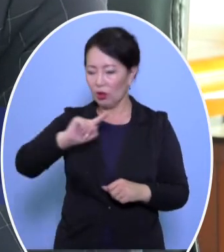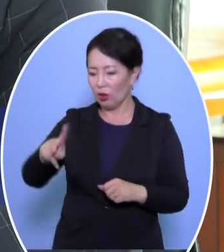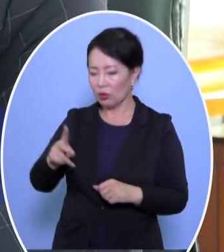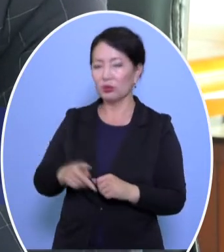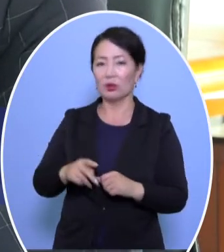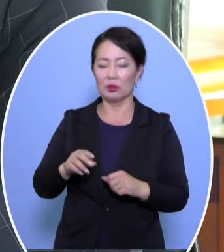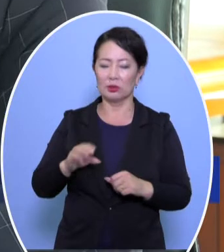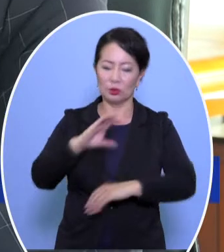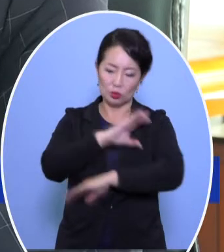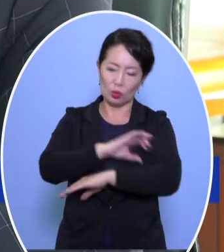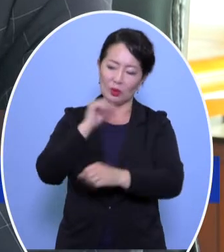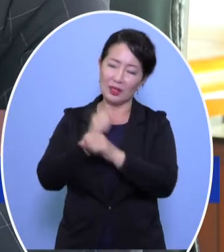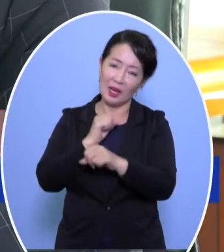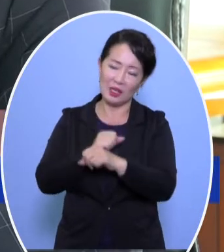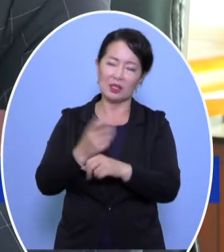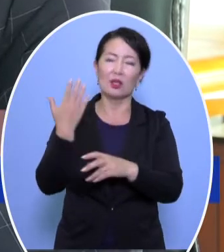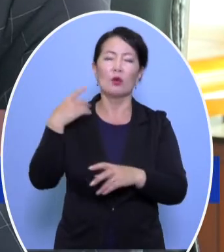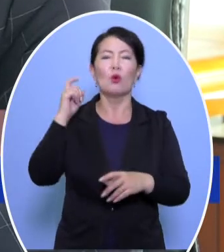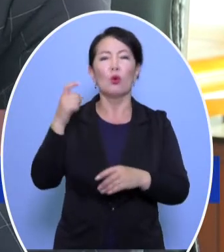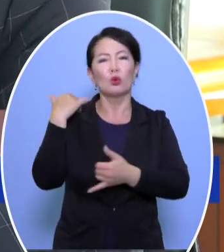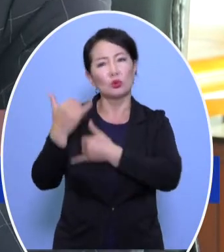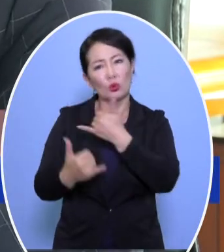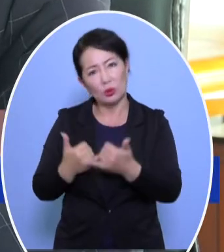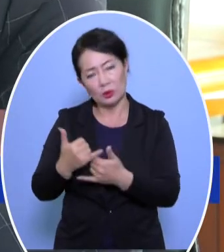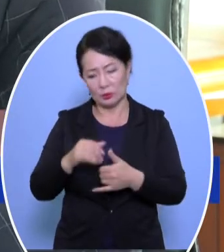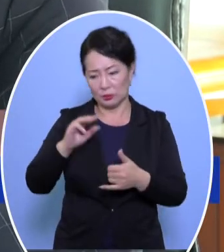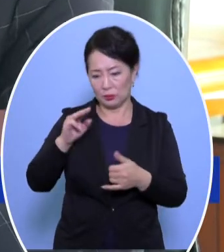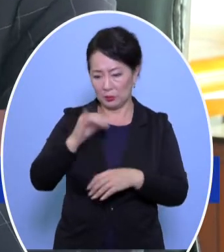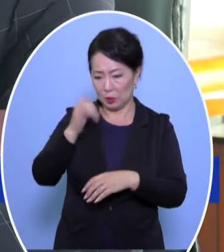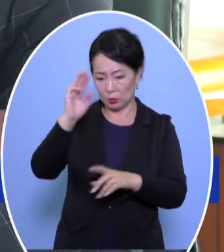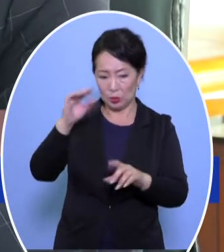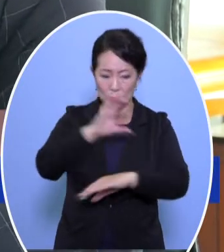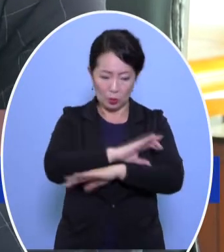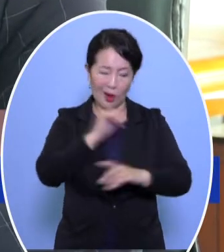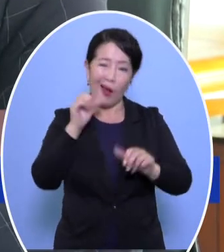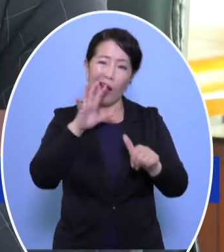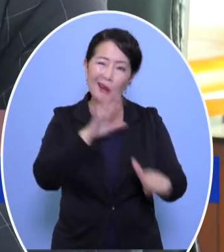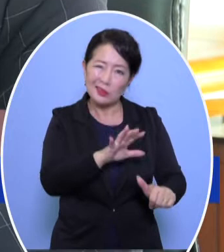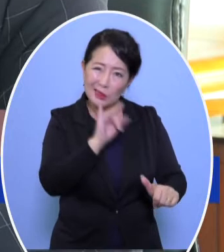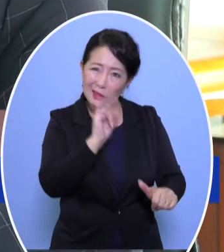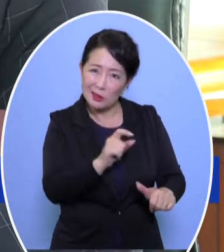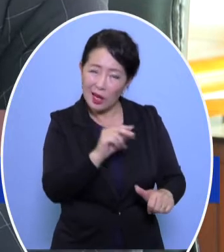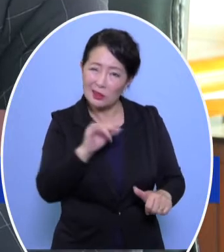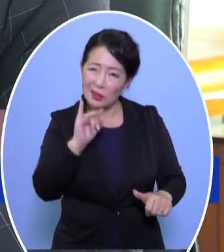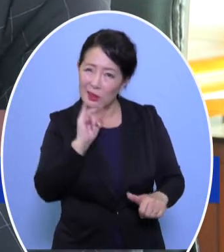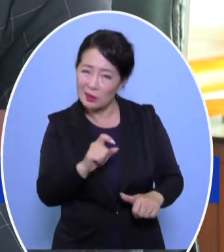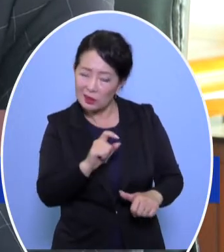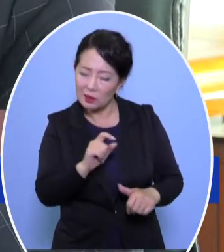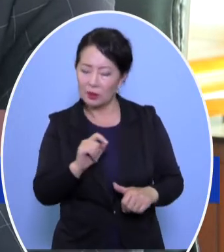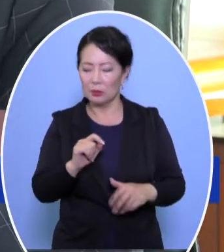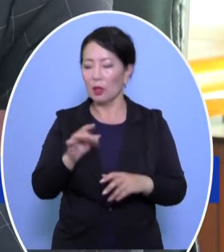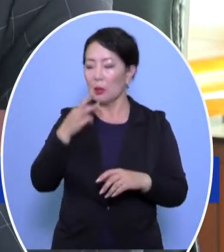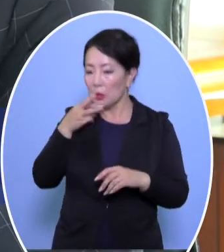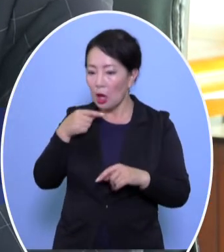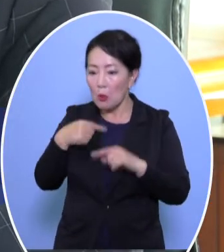давуу тал, 2-р одоо магадгүй сургалтын үйл ажиллагаа, хуучин одоо уламжлалаар тодорхой сургуулиудад ачаал үүсгэсэн бол энэ нь